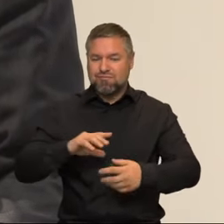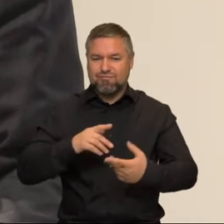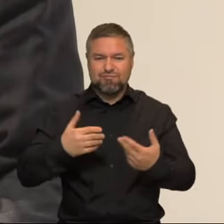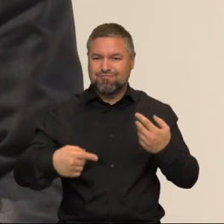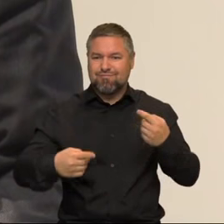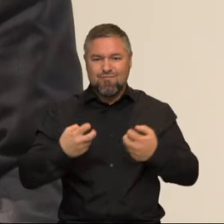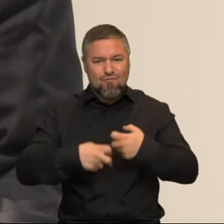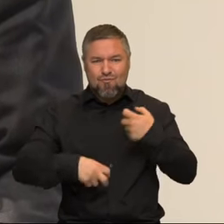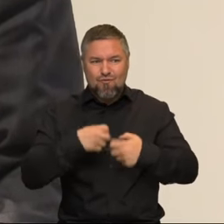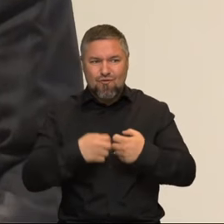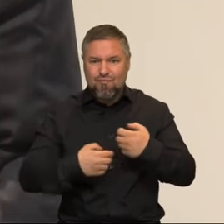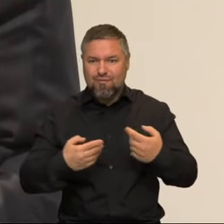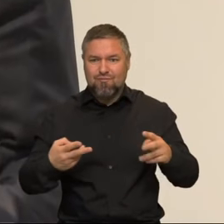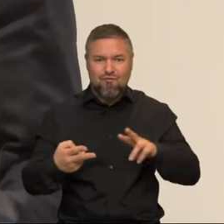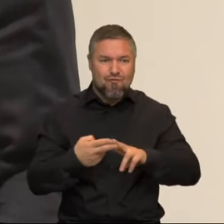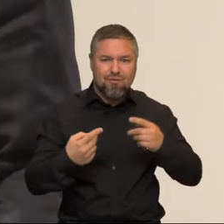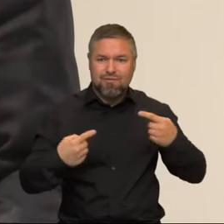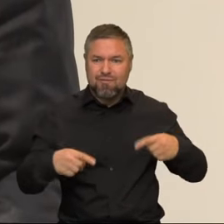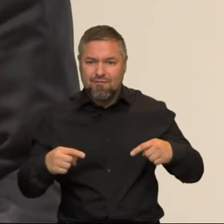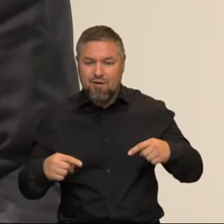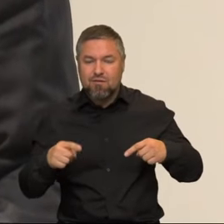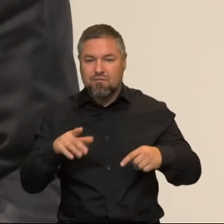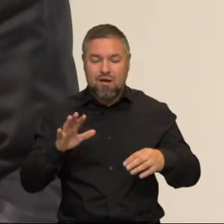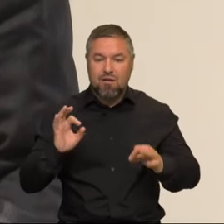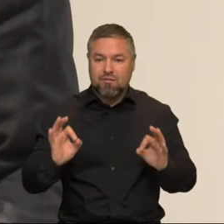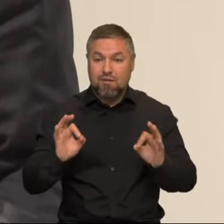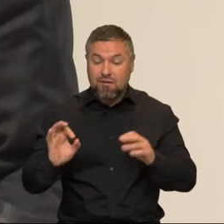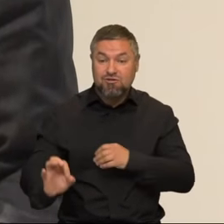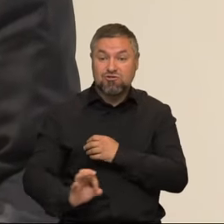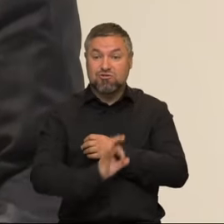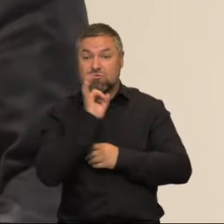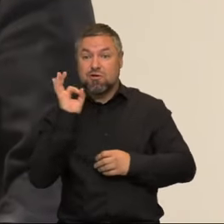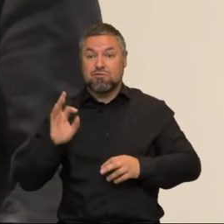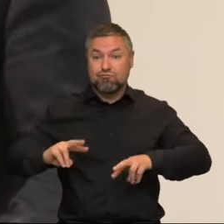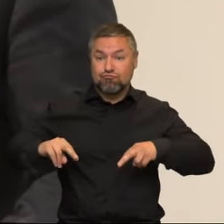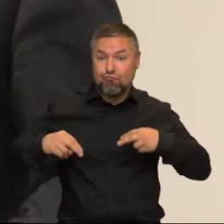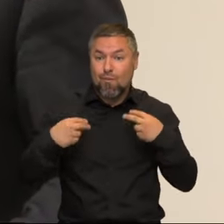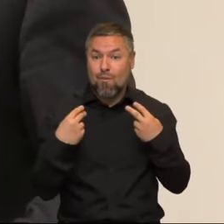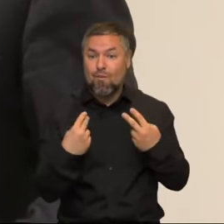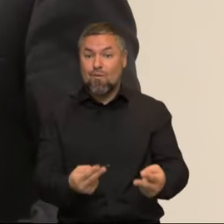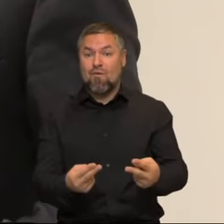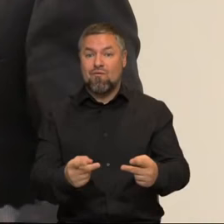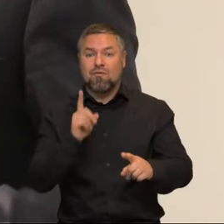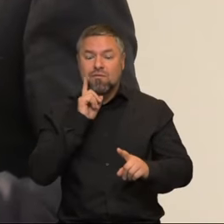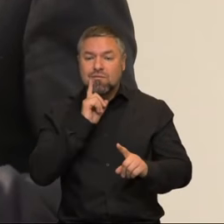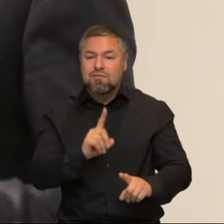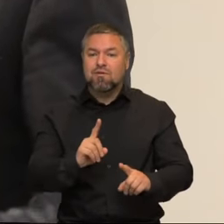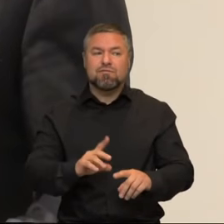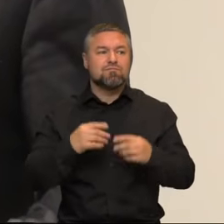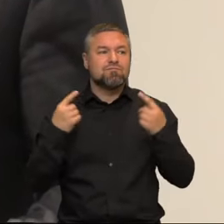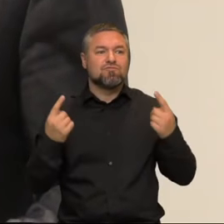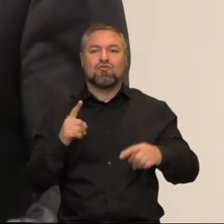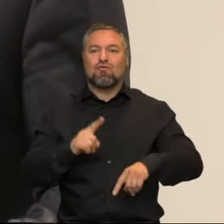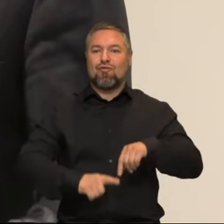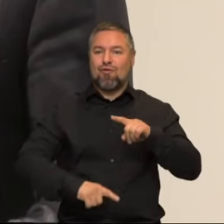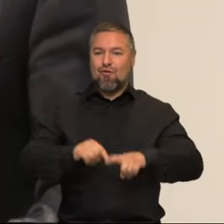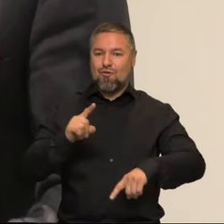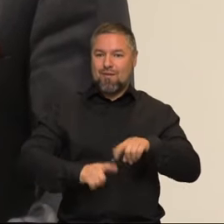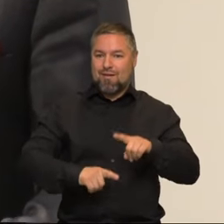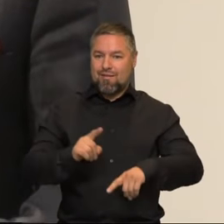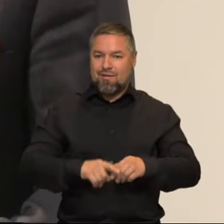miesiącach, że mają szansę wrócić do takiej sytuacji